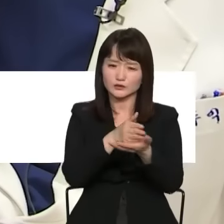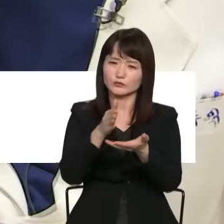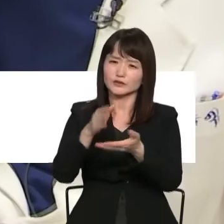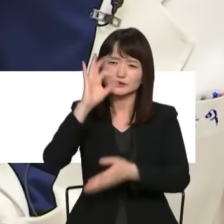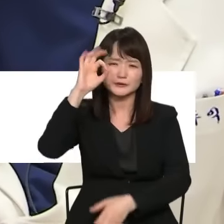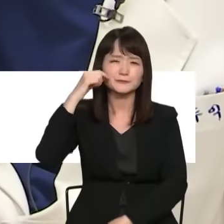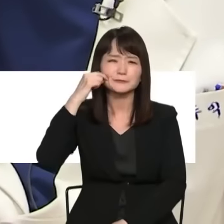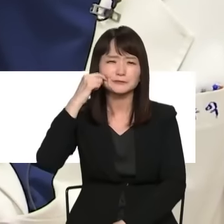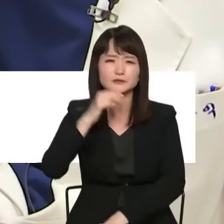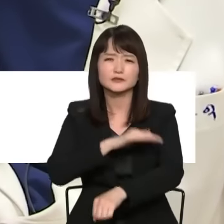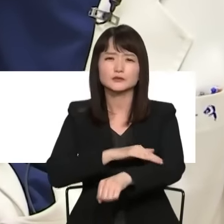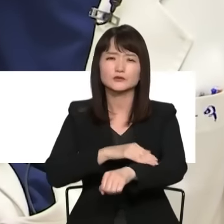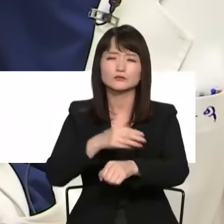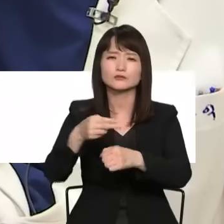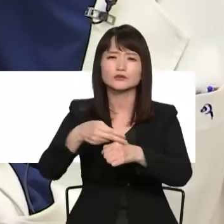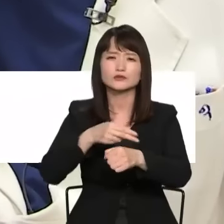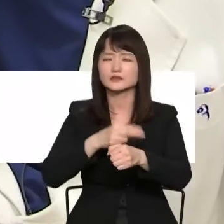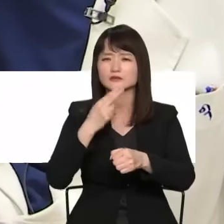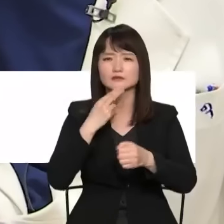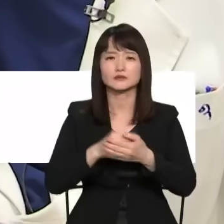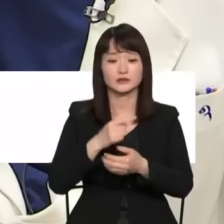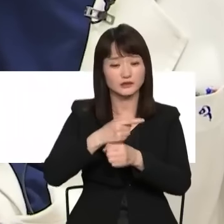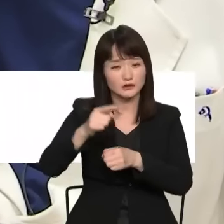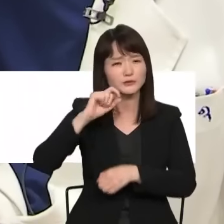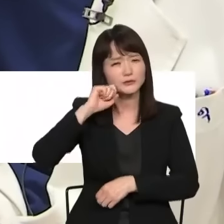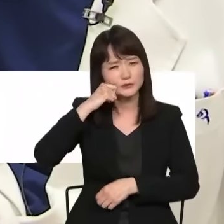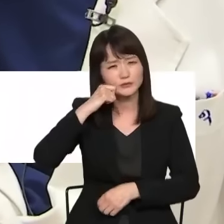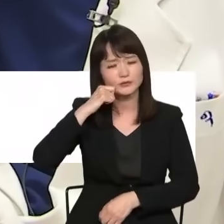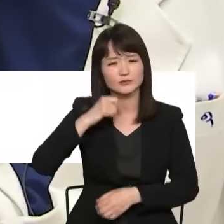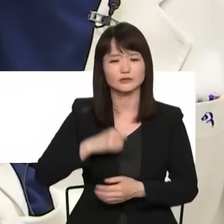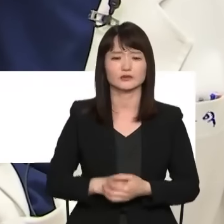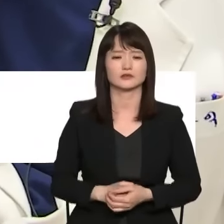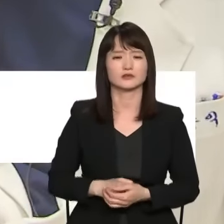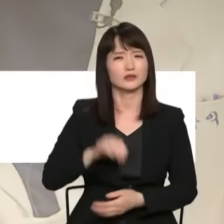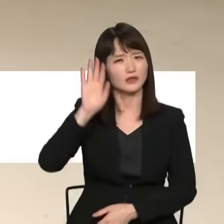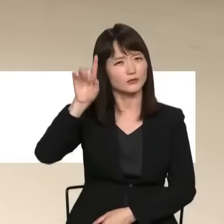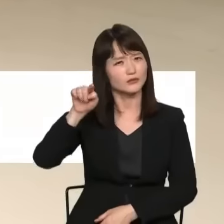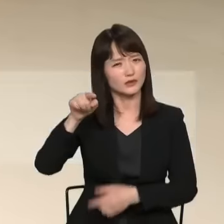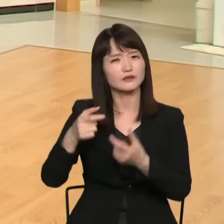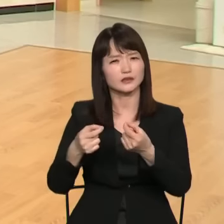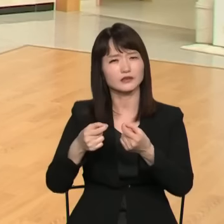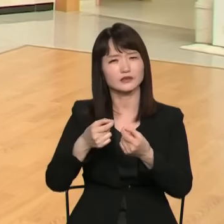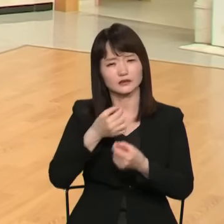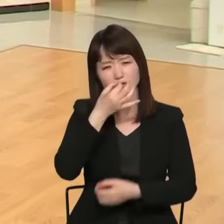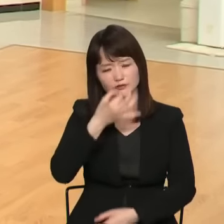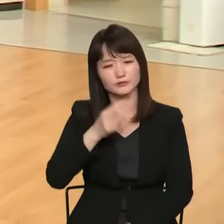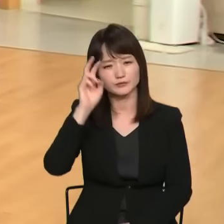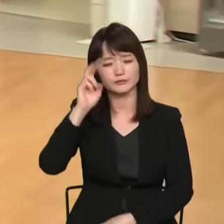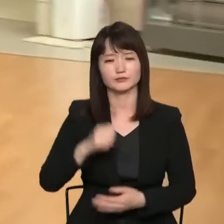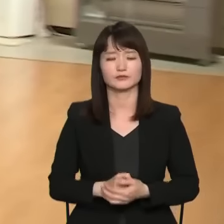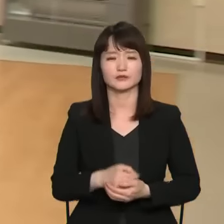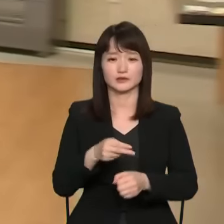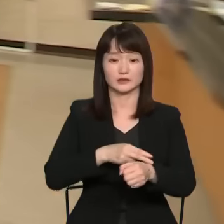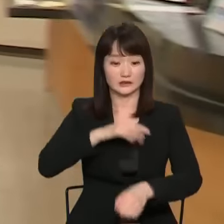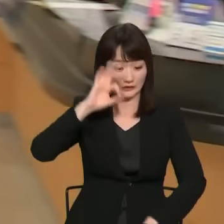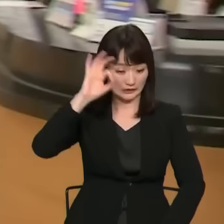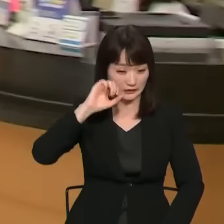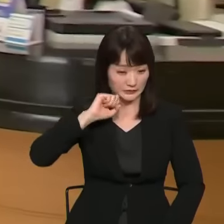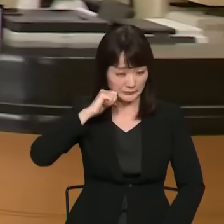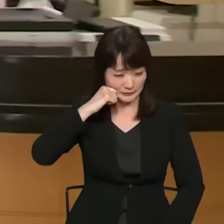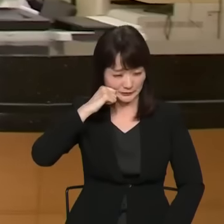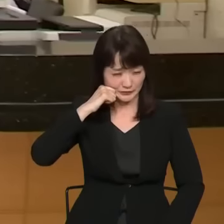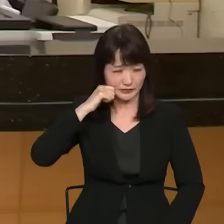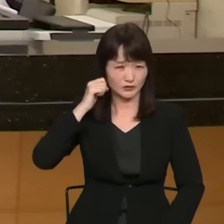없어요. 지금 내년도 힘들어지고 또 앞으로는 그렇게 될 거예요. 가뜩이나 의사 구하기 힘든